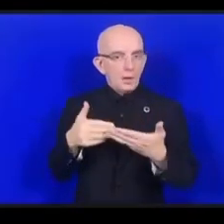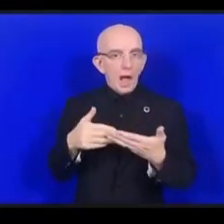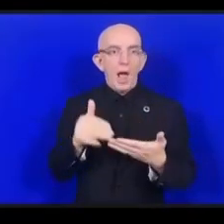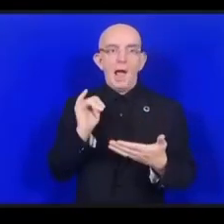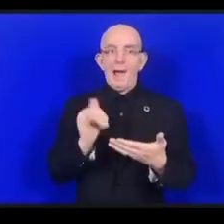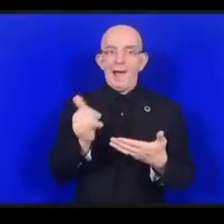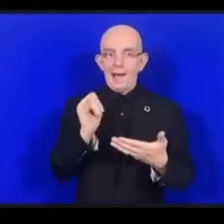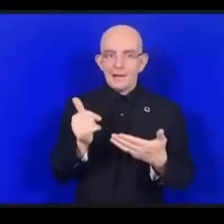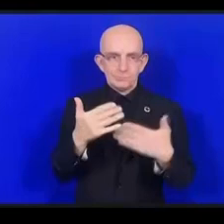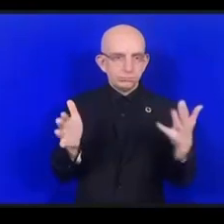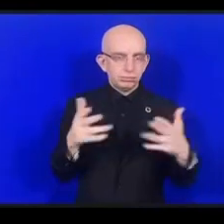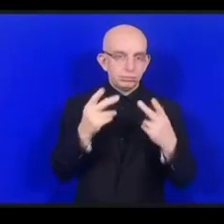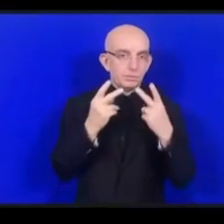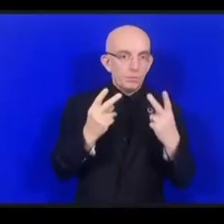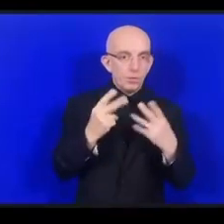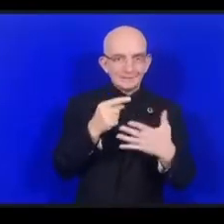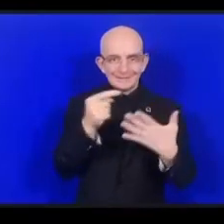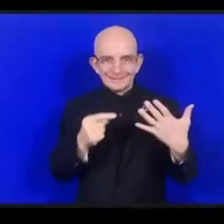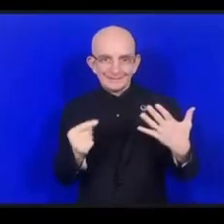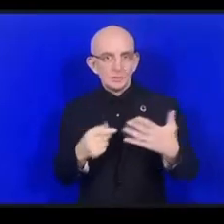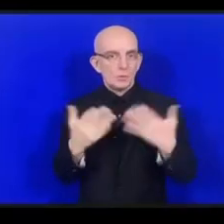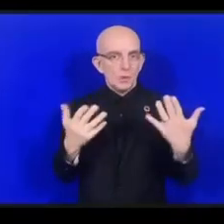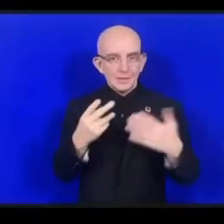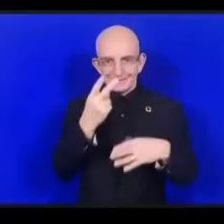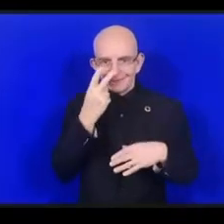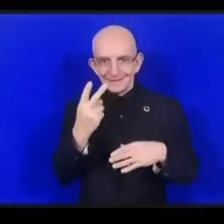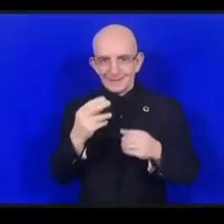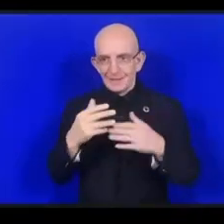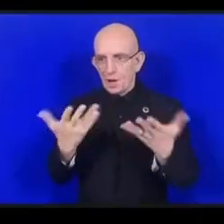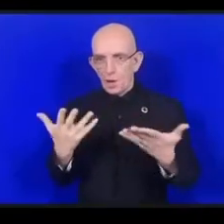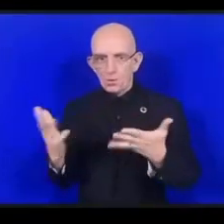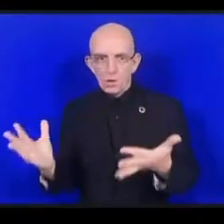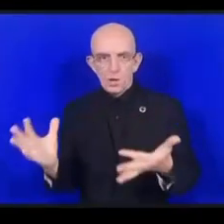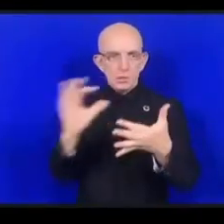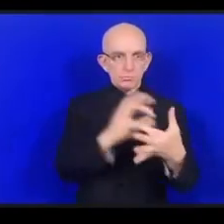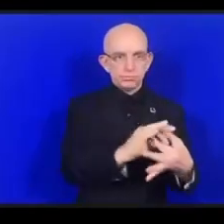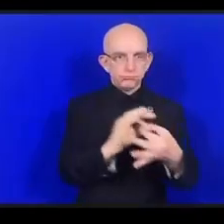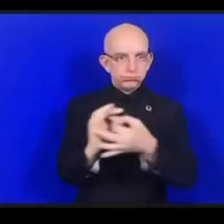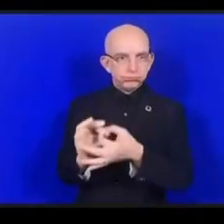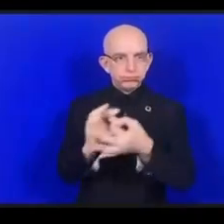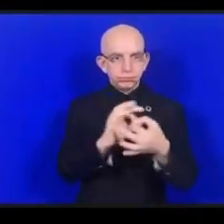就是怎么样互动，怎么样处理他们，